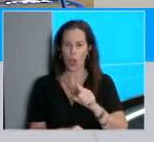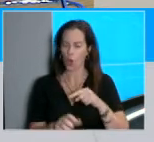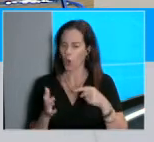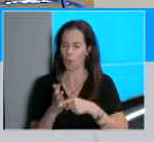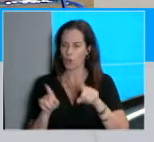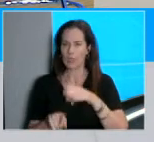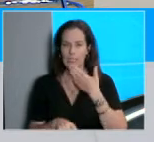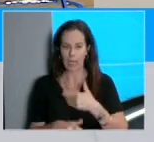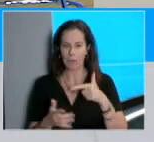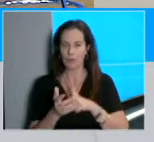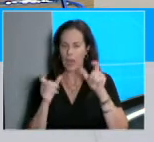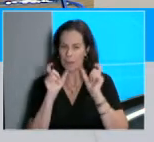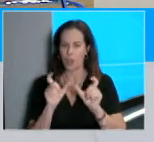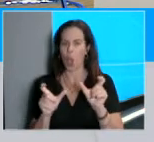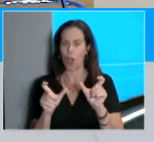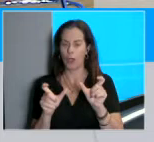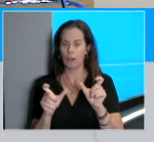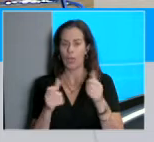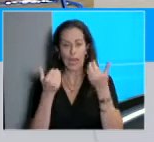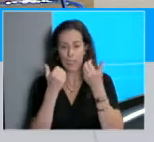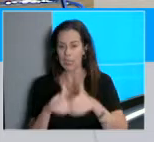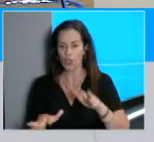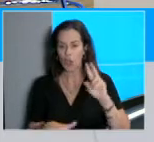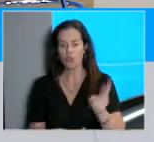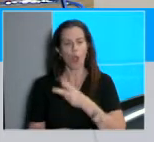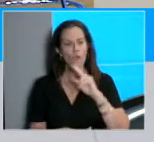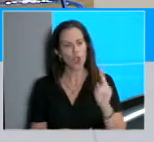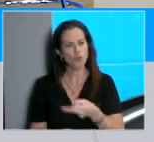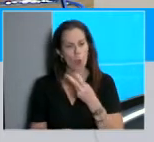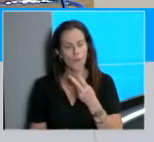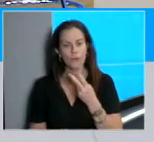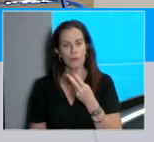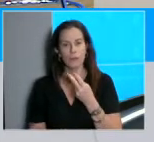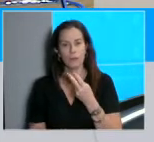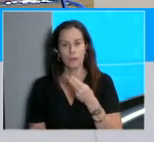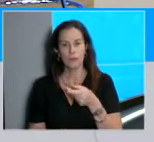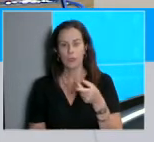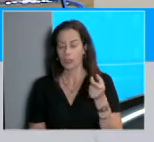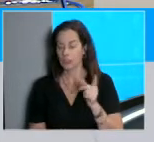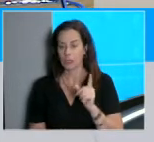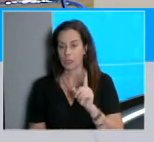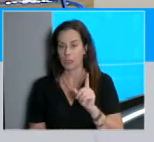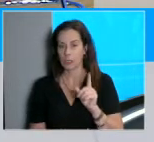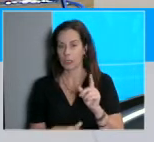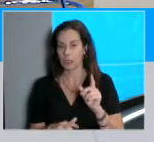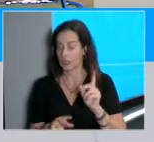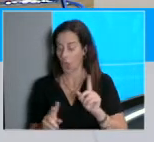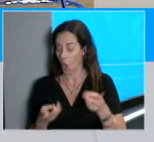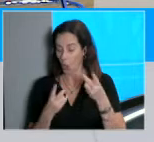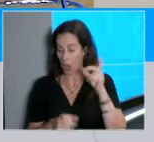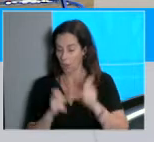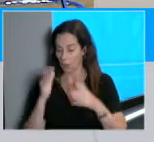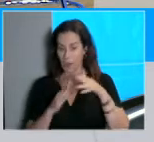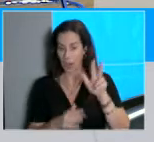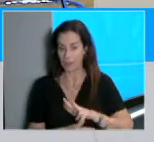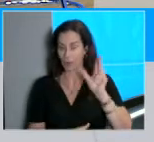האמצעים שיש לישראל על מנת למנוע את זה, להיכשל בכך שוב ושוב. נכון שהחיים הללו הם לא גן עדן עבור תושבי הצפון ולא עבור מדינת